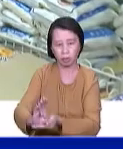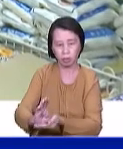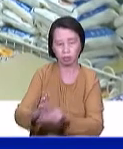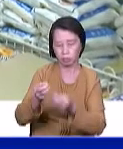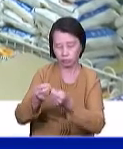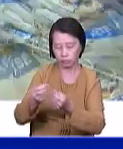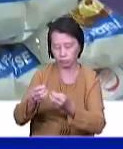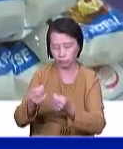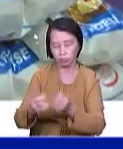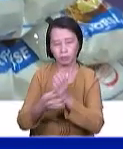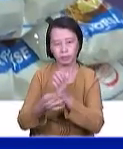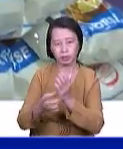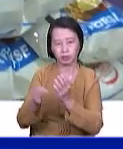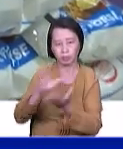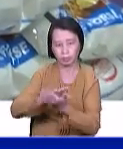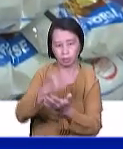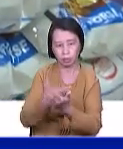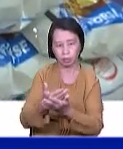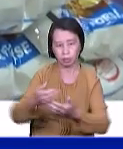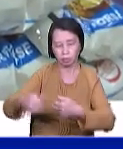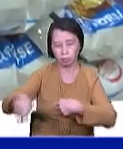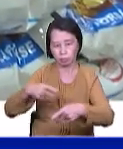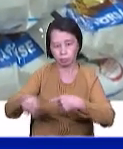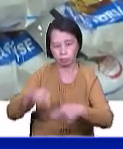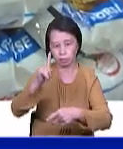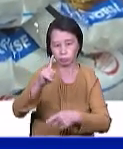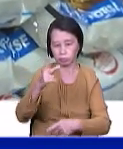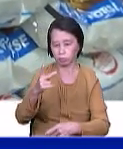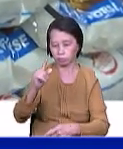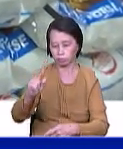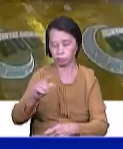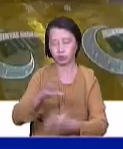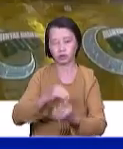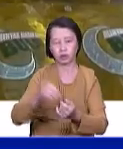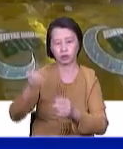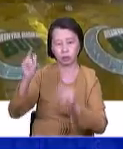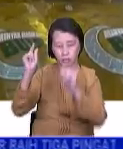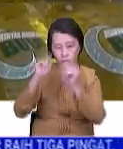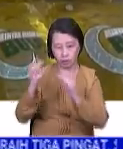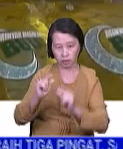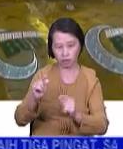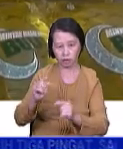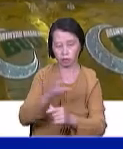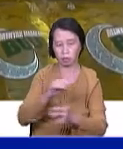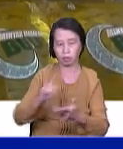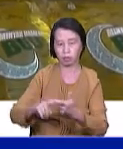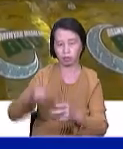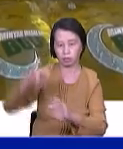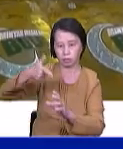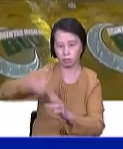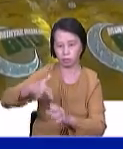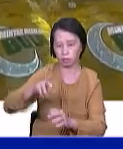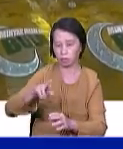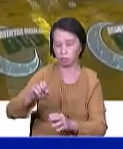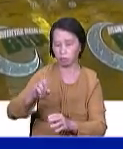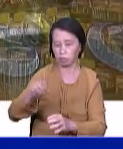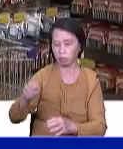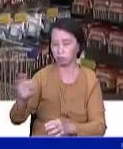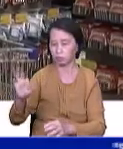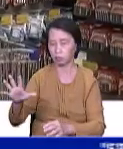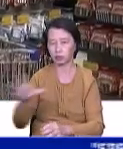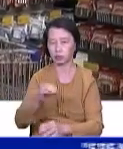elah tepung gandum minyak masa bungkusan plastik 1 kg gas petrolium cecair katrol Ron 95